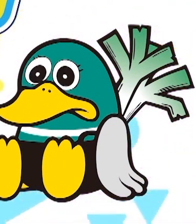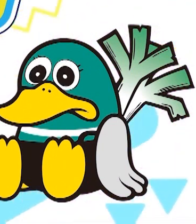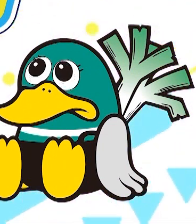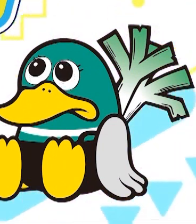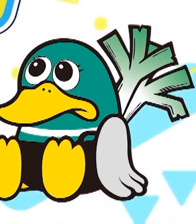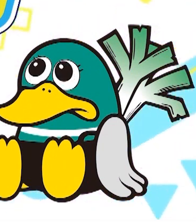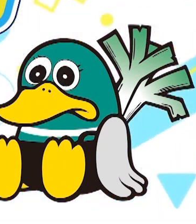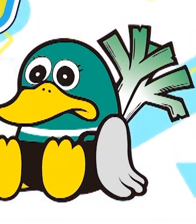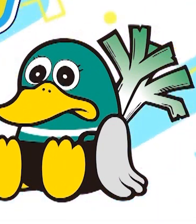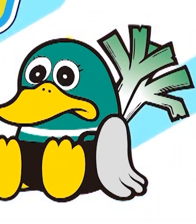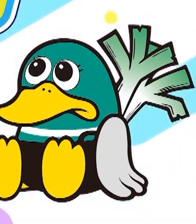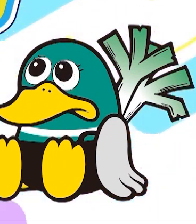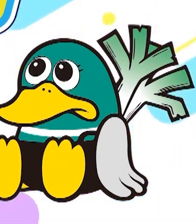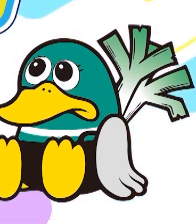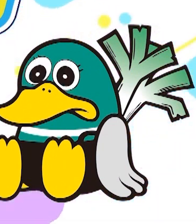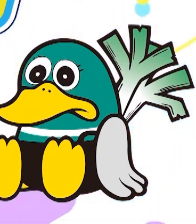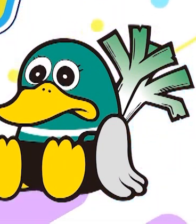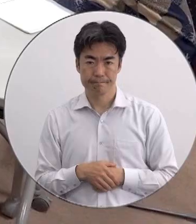ここでスマイル。